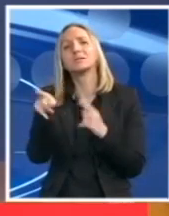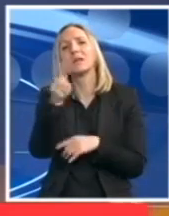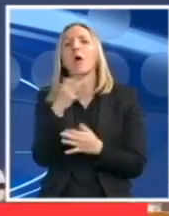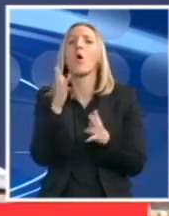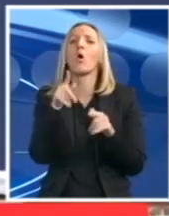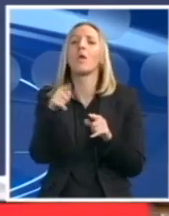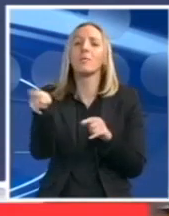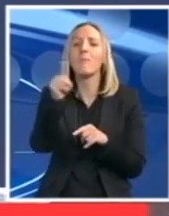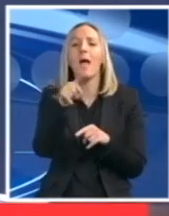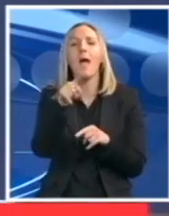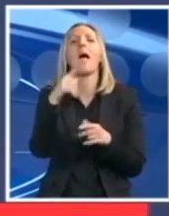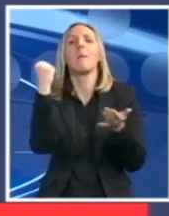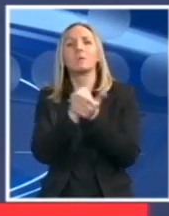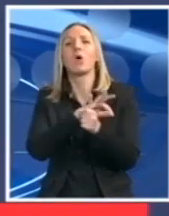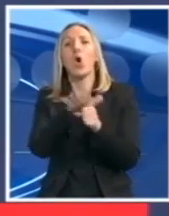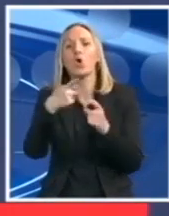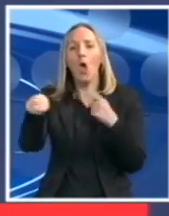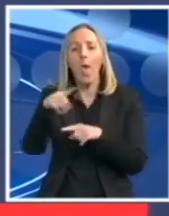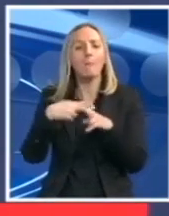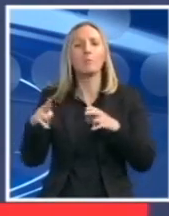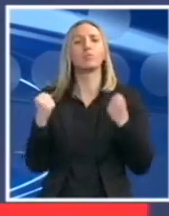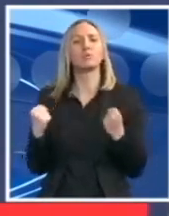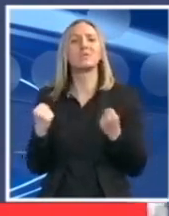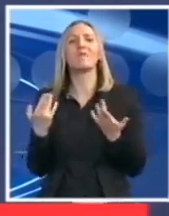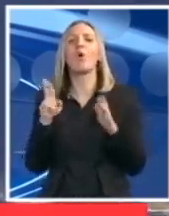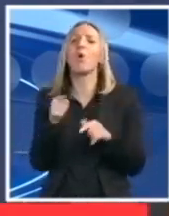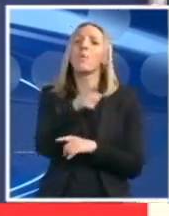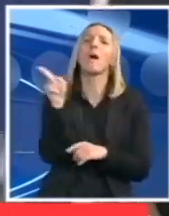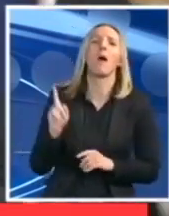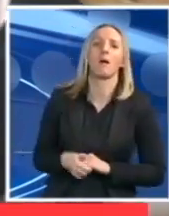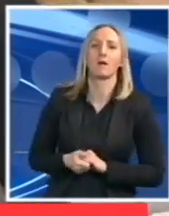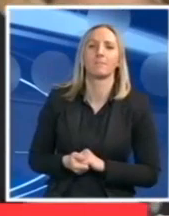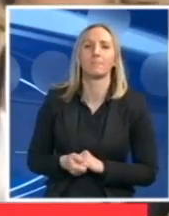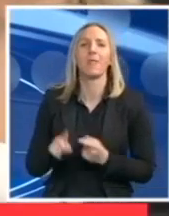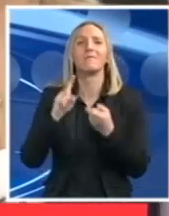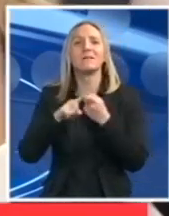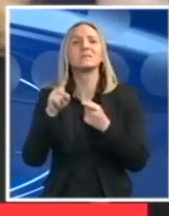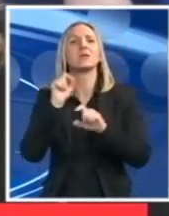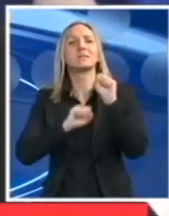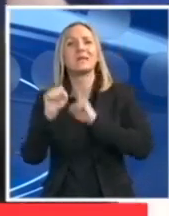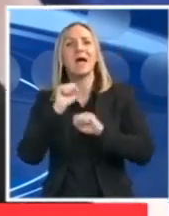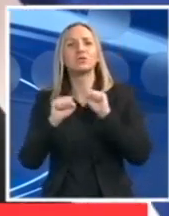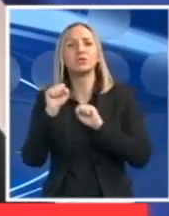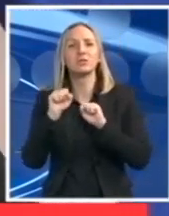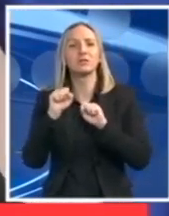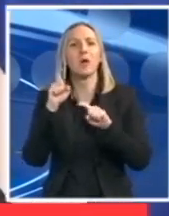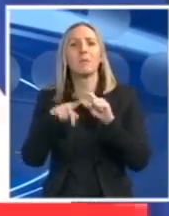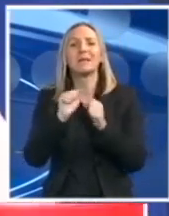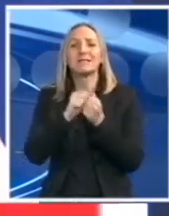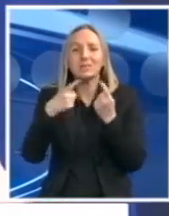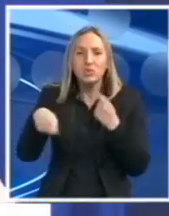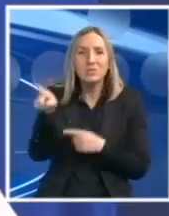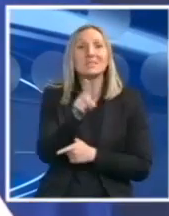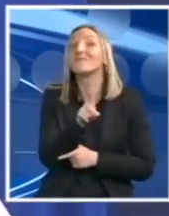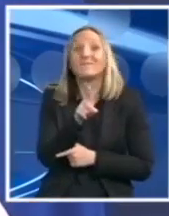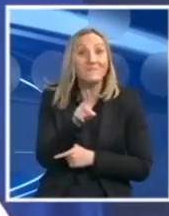asimptomatskih pacijenata? Hvala. Prvo, što se tiče zaštitne opreme, svi zdravstveni radnici koji dolaze u direktan dodir sa